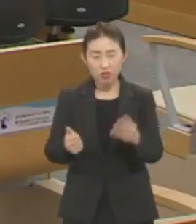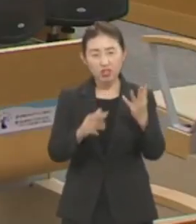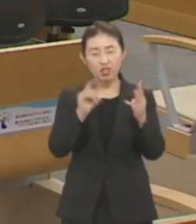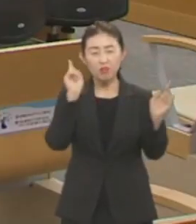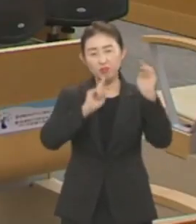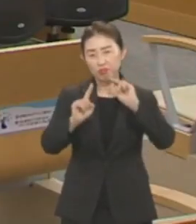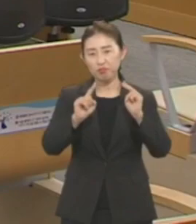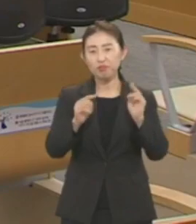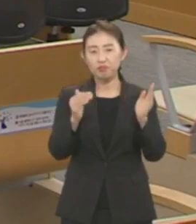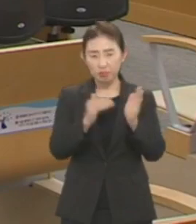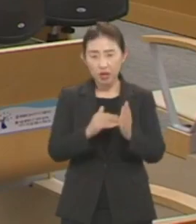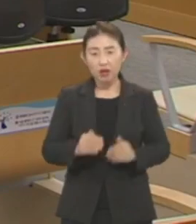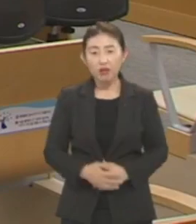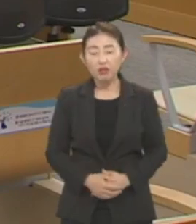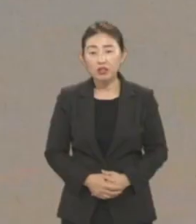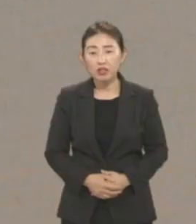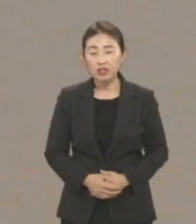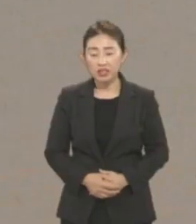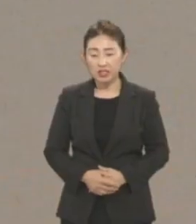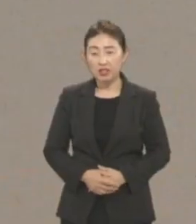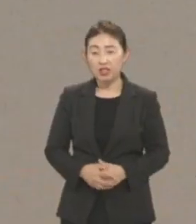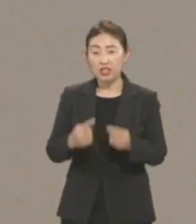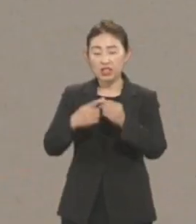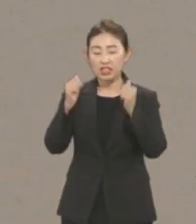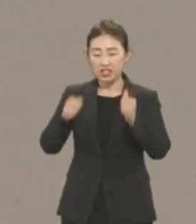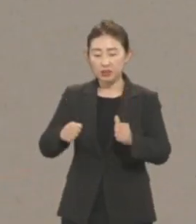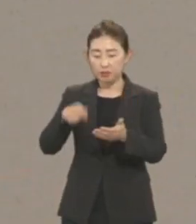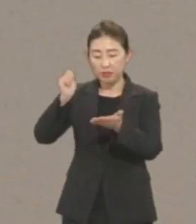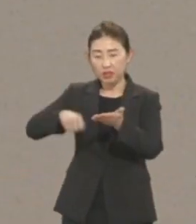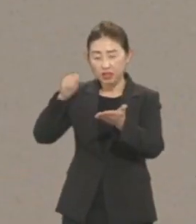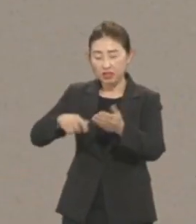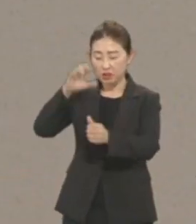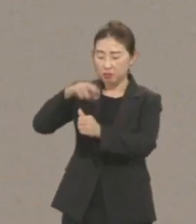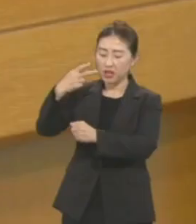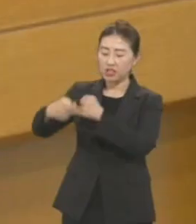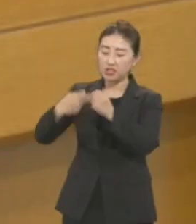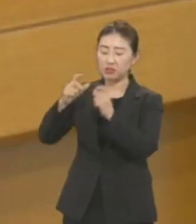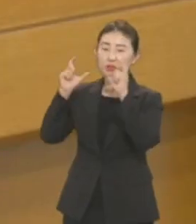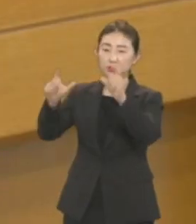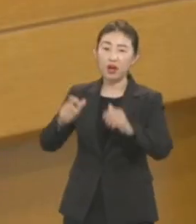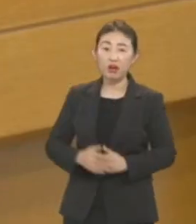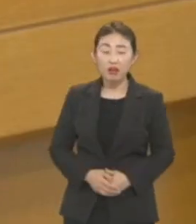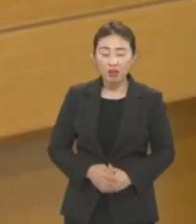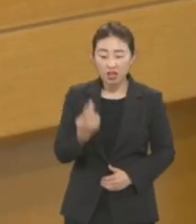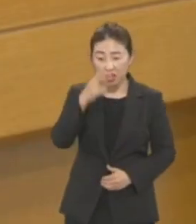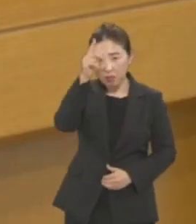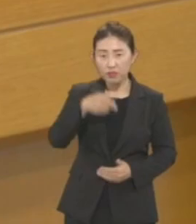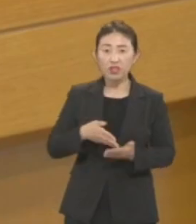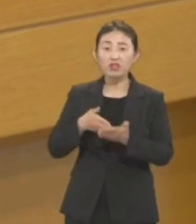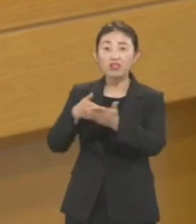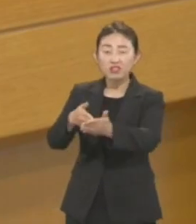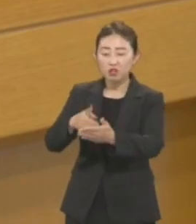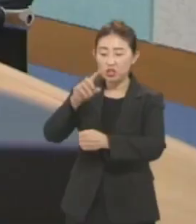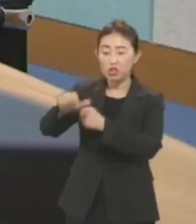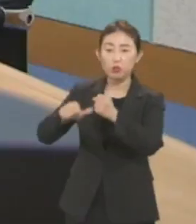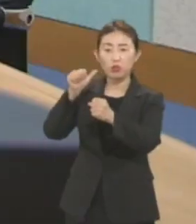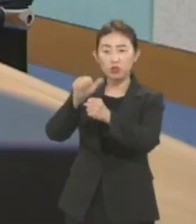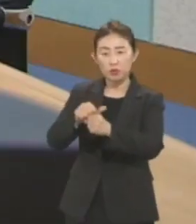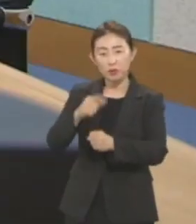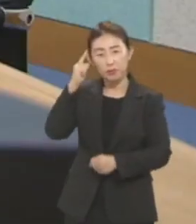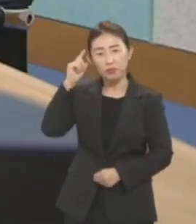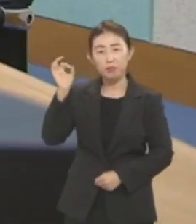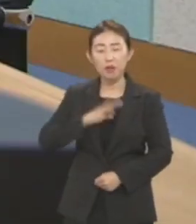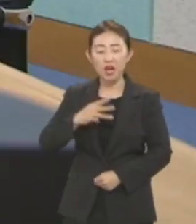1심 재판부가 박 씨에게 징역 12년을 선고했습니다. 징역 15년을 내려달라고 요청한 검찰